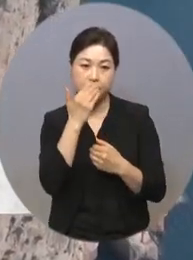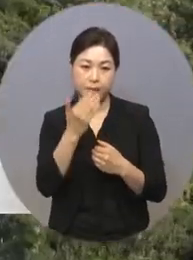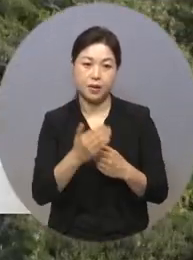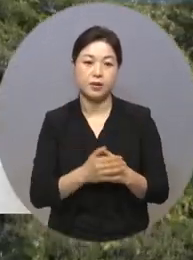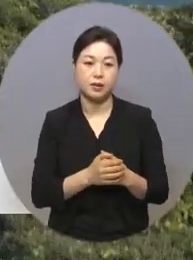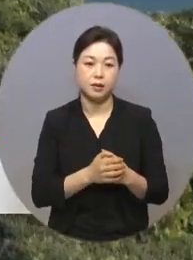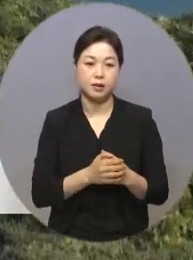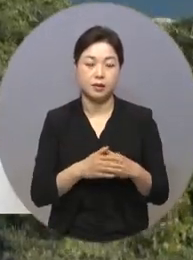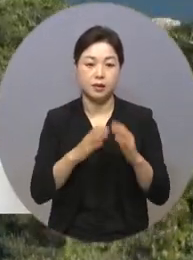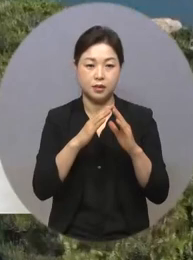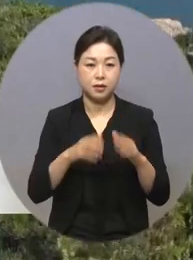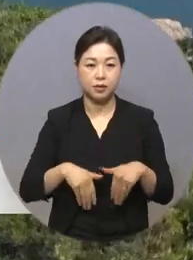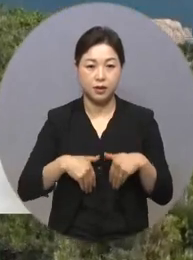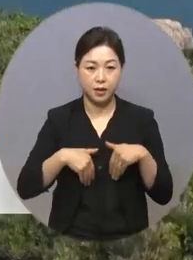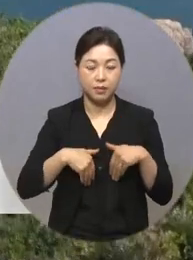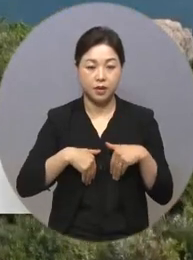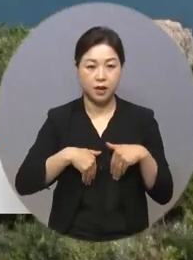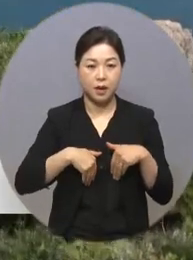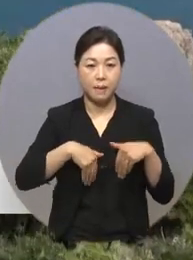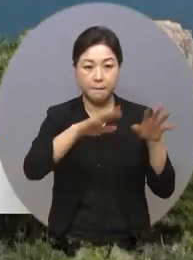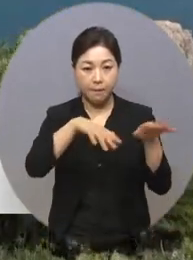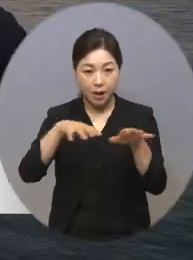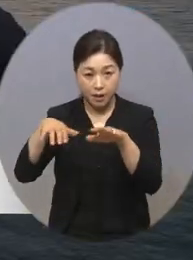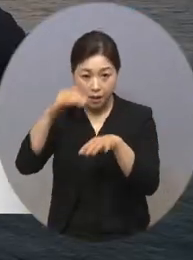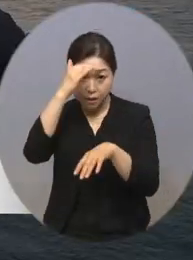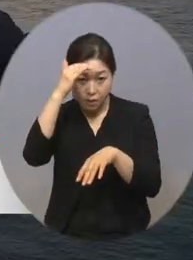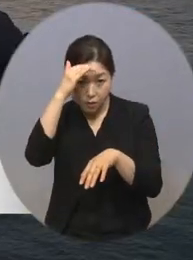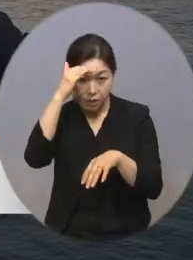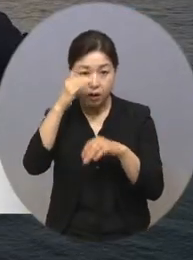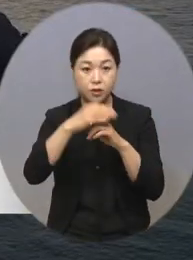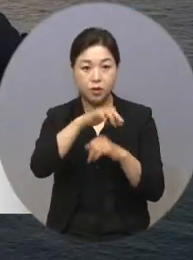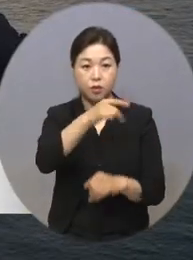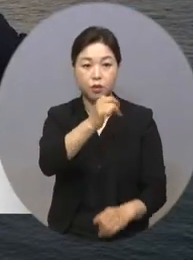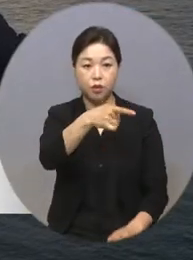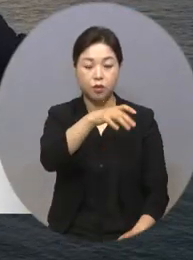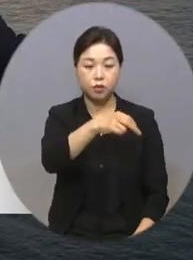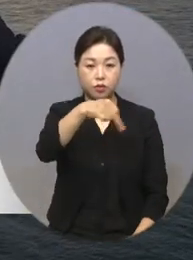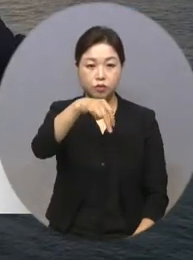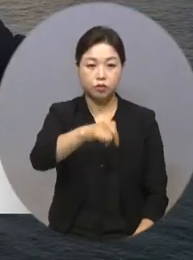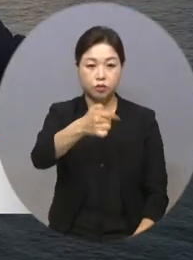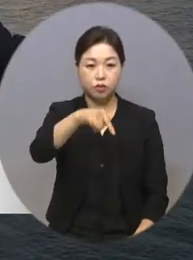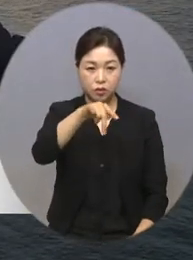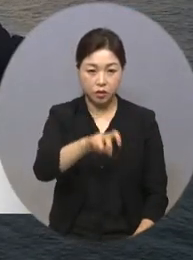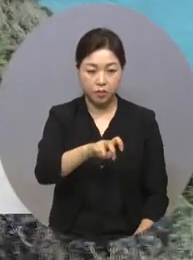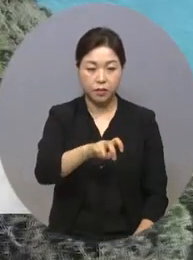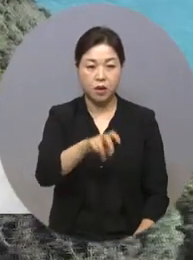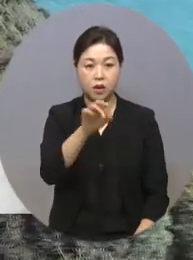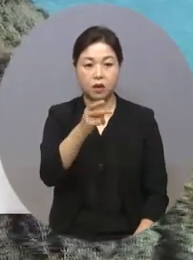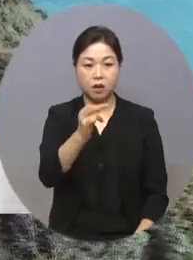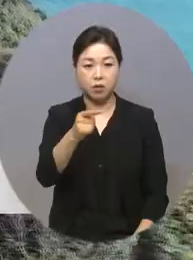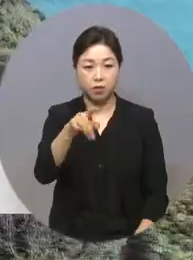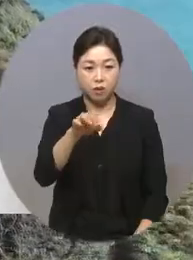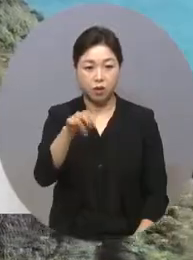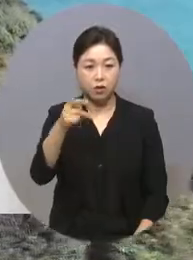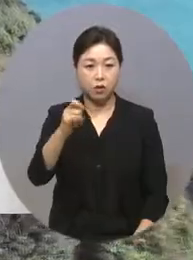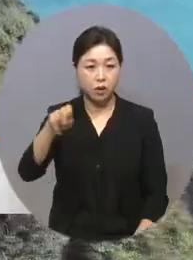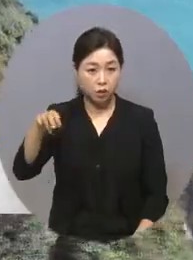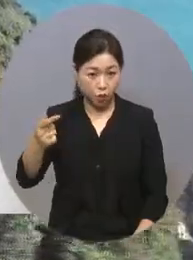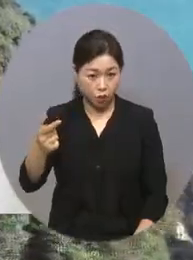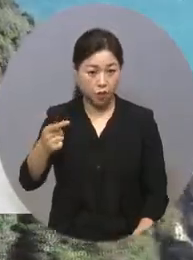있는 전남 해양경관 블루로드 코스인 고흥 쑥섬과 영광 송이도, 진도 가사군도를